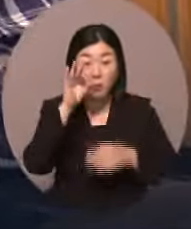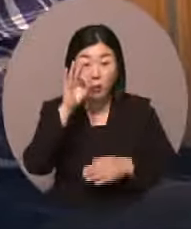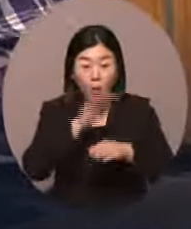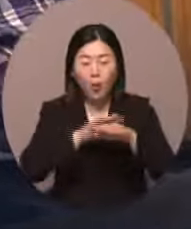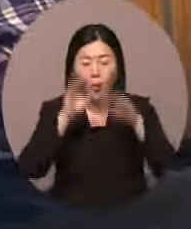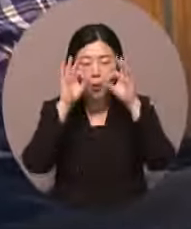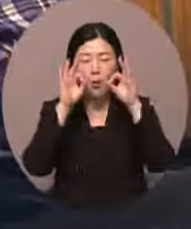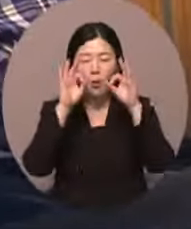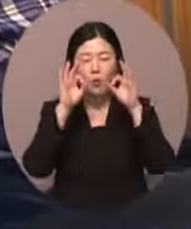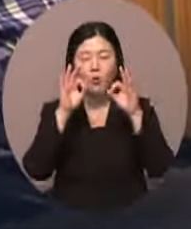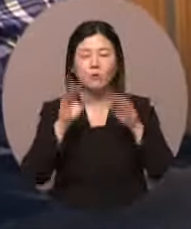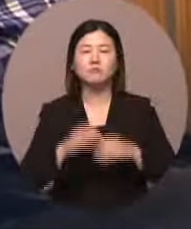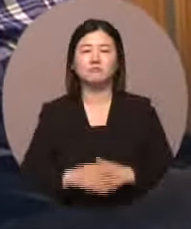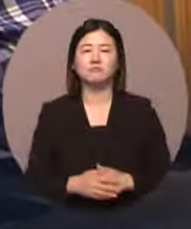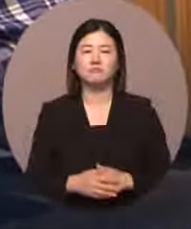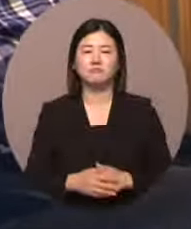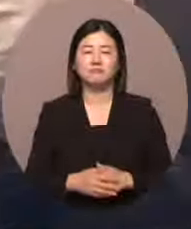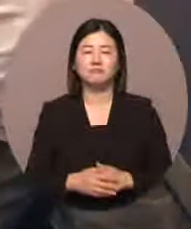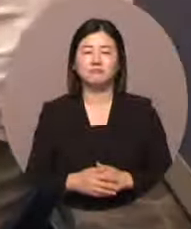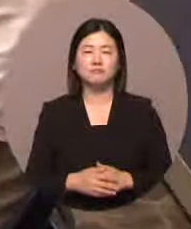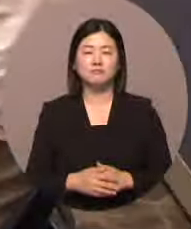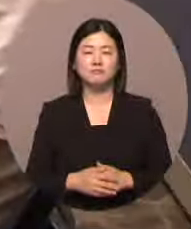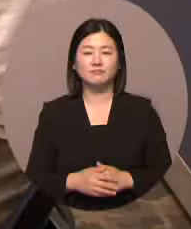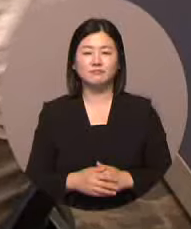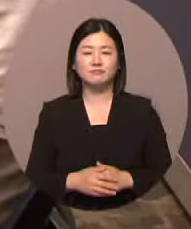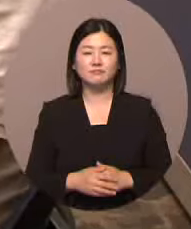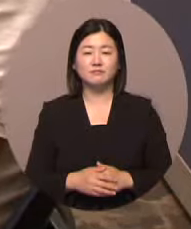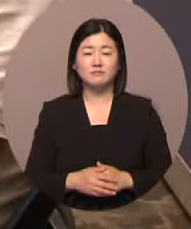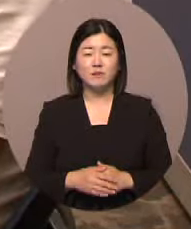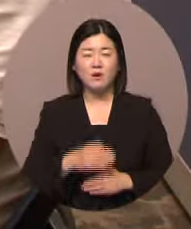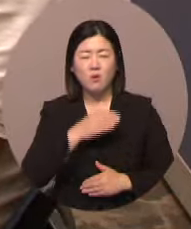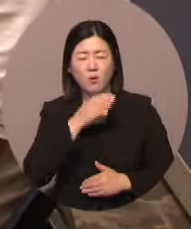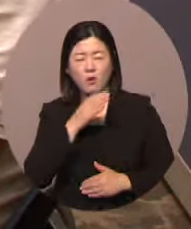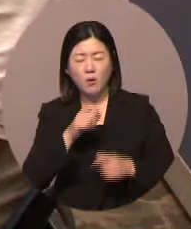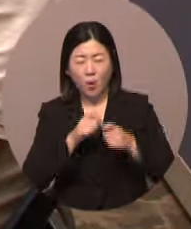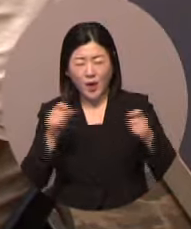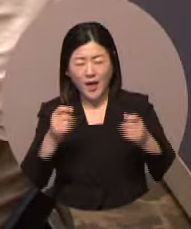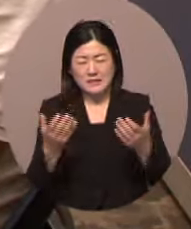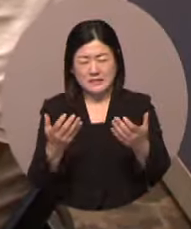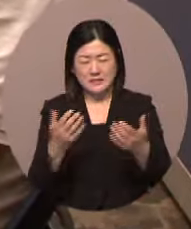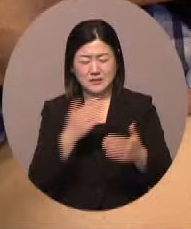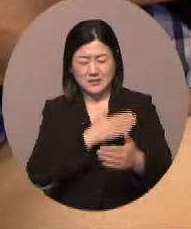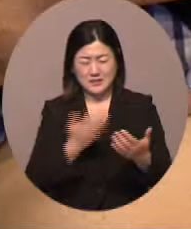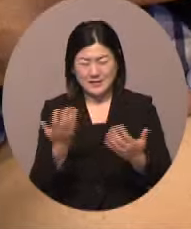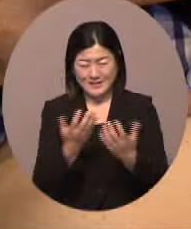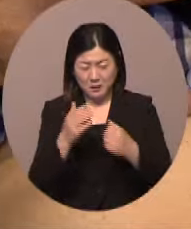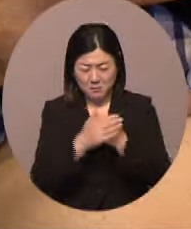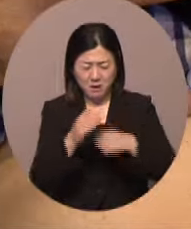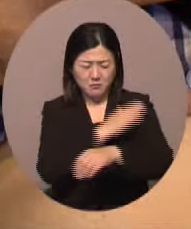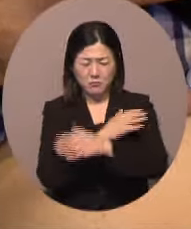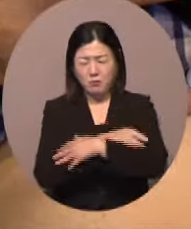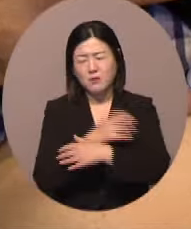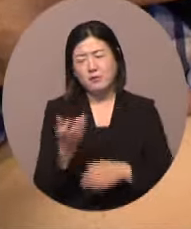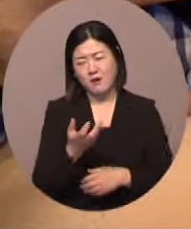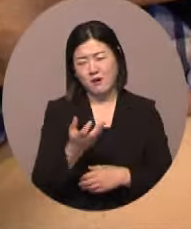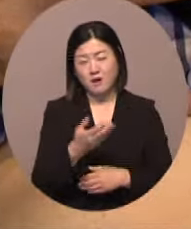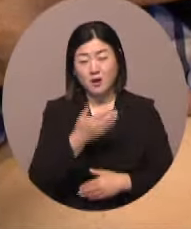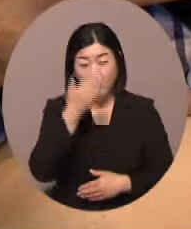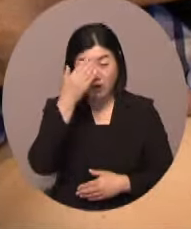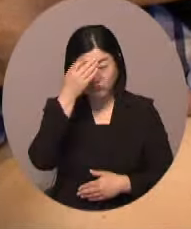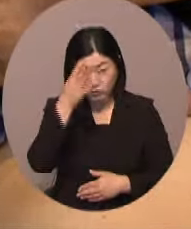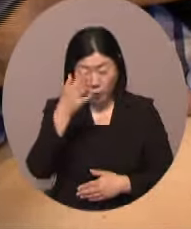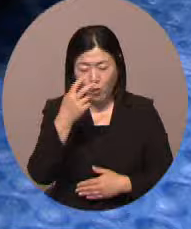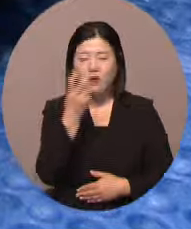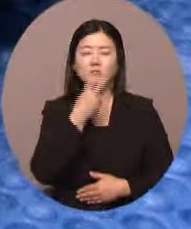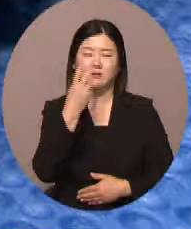보실 게 어떠세요? 보여요. 보이시죠? 잘 보여요. 오랜 농사일로 온몸이 쑤셨던 고령의 주민들. 무료